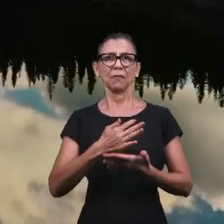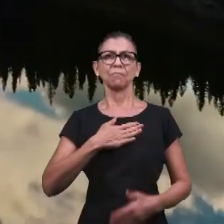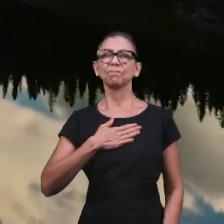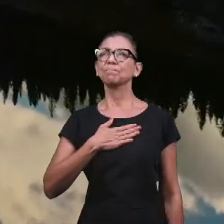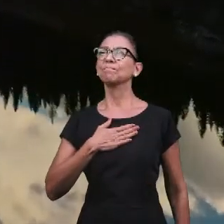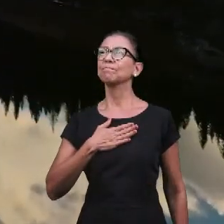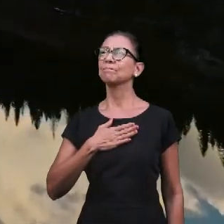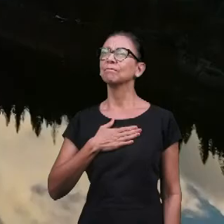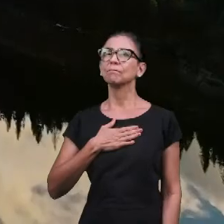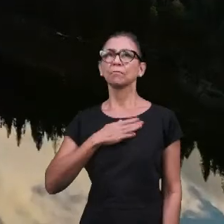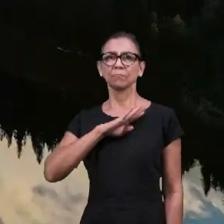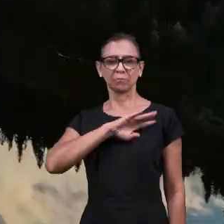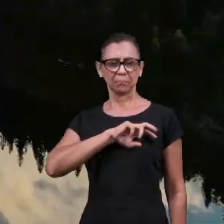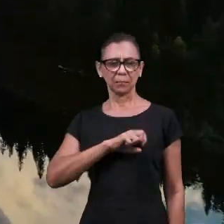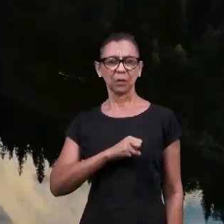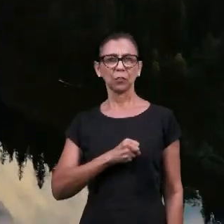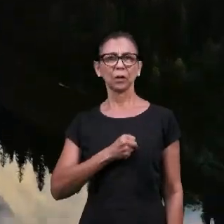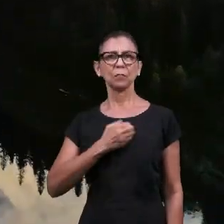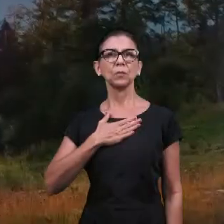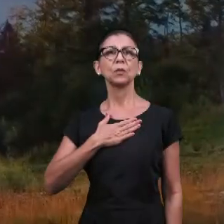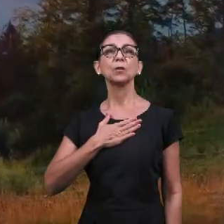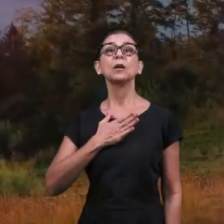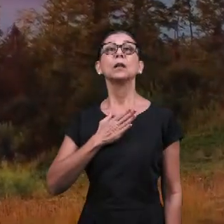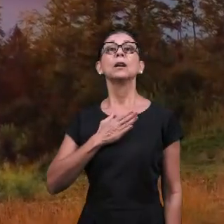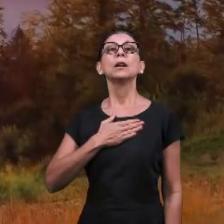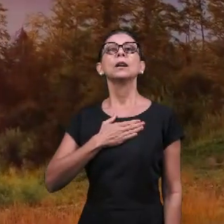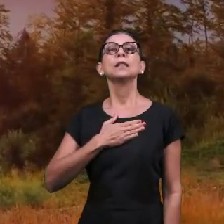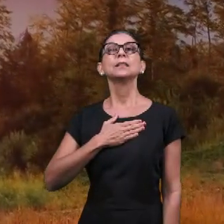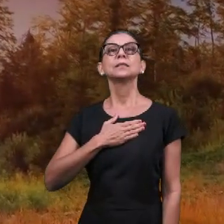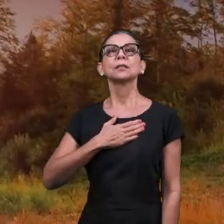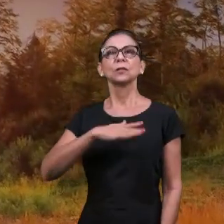Я буду уповать на Него.